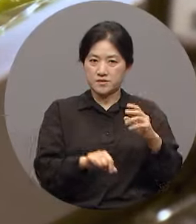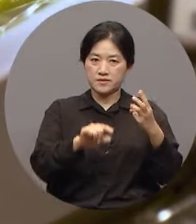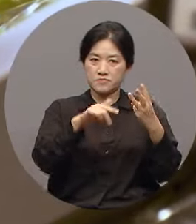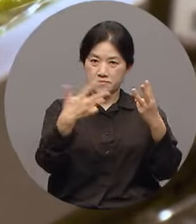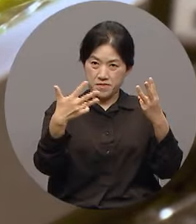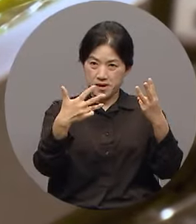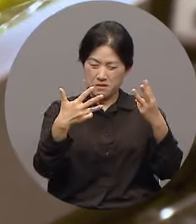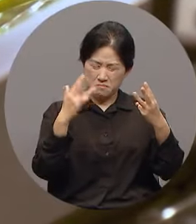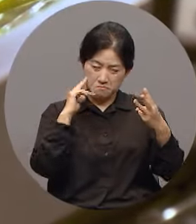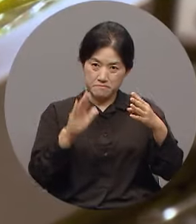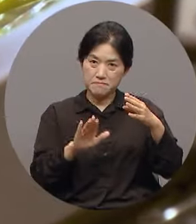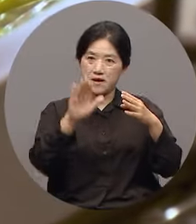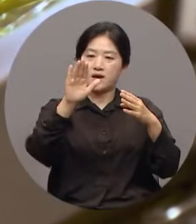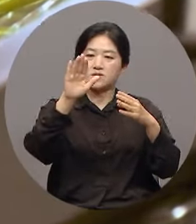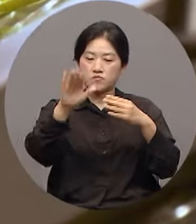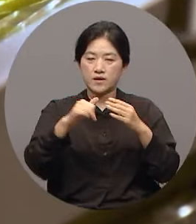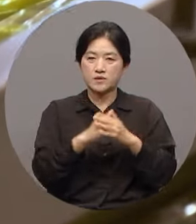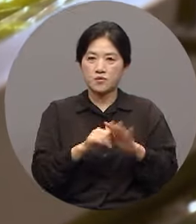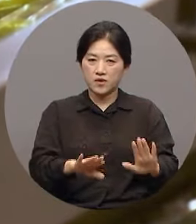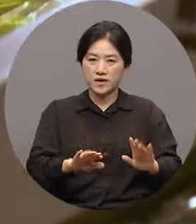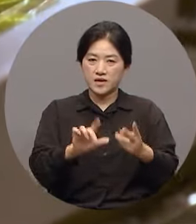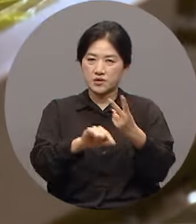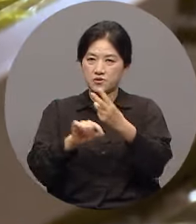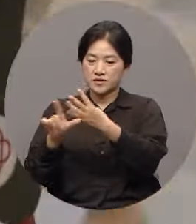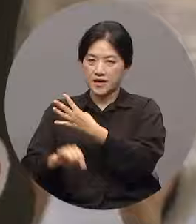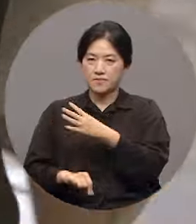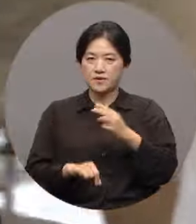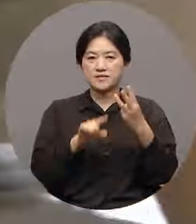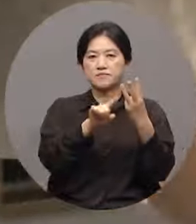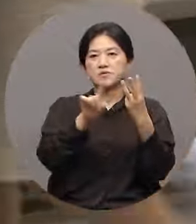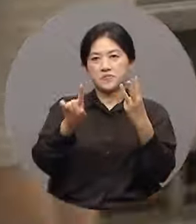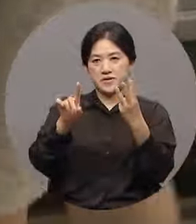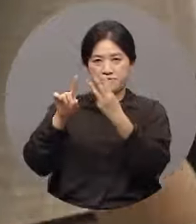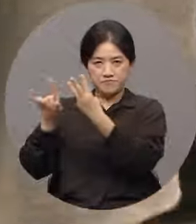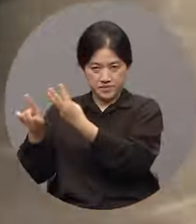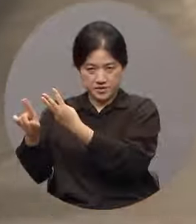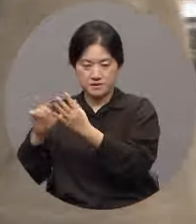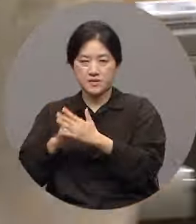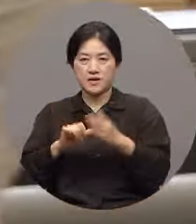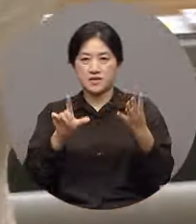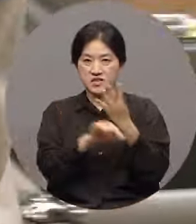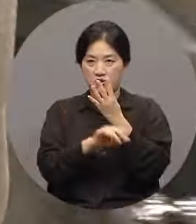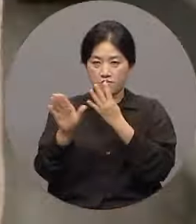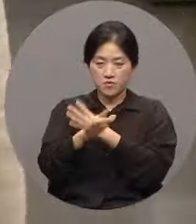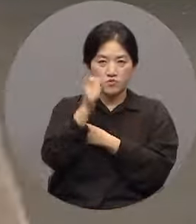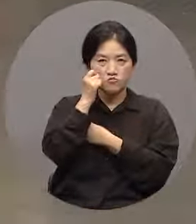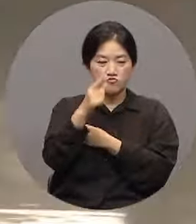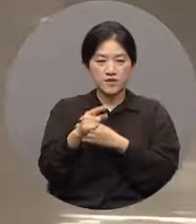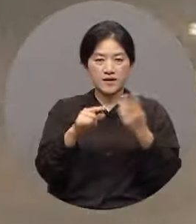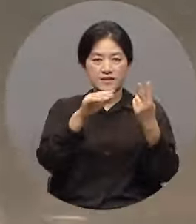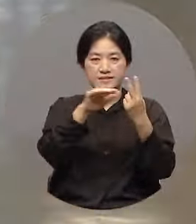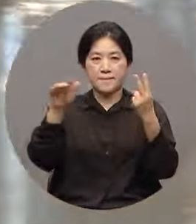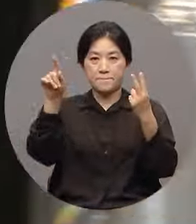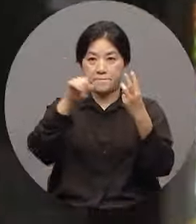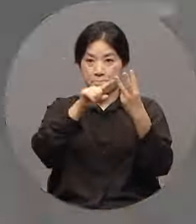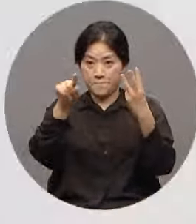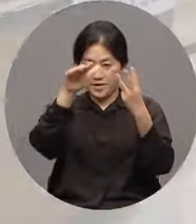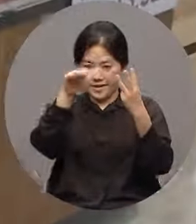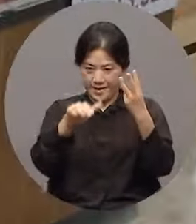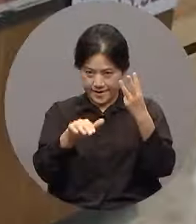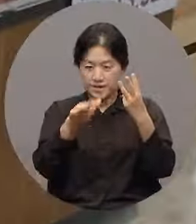찍은 소비자 물가는 올해 2월과 3월 3.1%를 기록한 뒤 4월부터 두 달 연속 2%대를